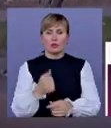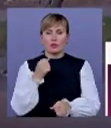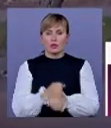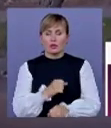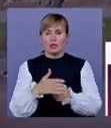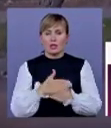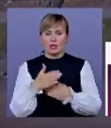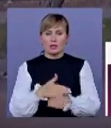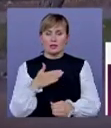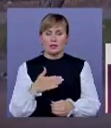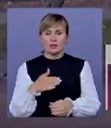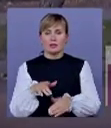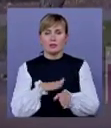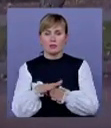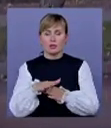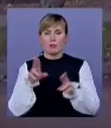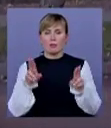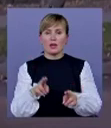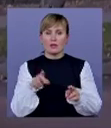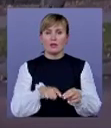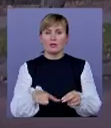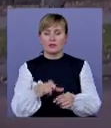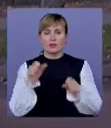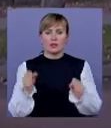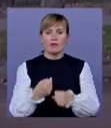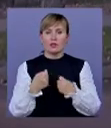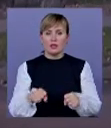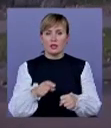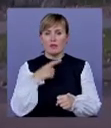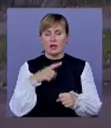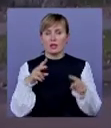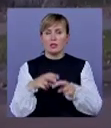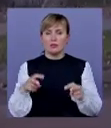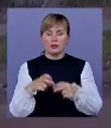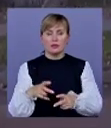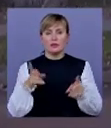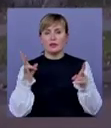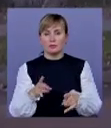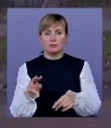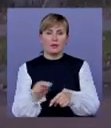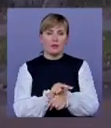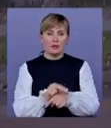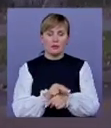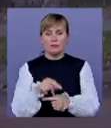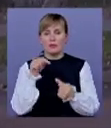ужесточения наказания соблюдать правила дорожного движения невозможно, считают эксперты. Необходим